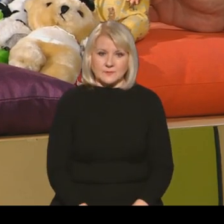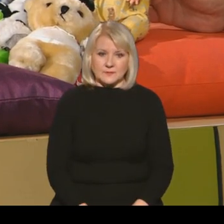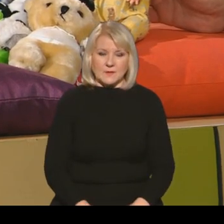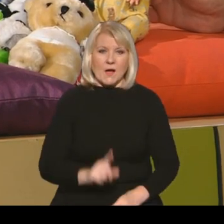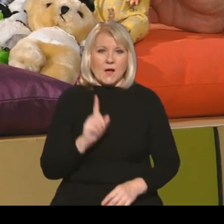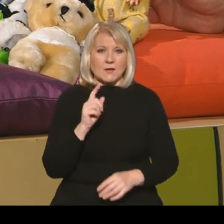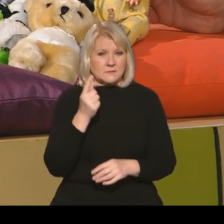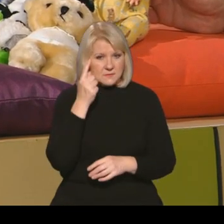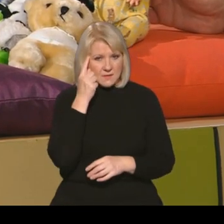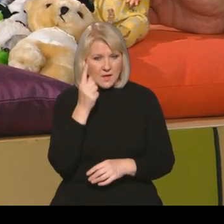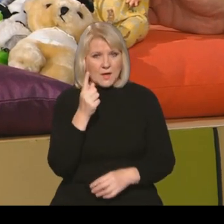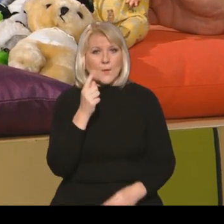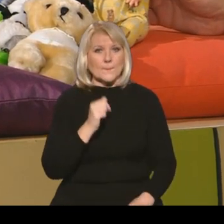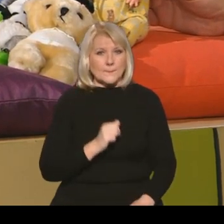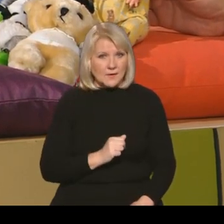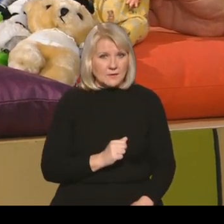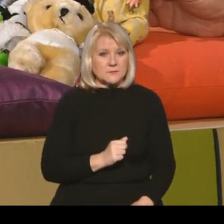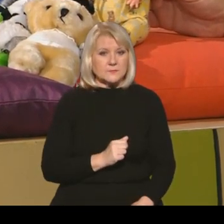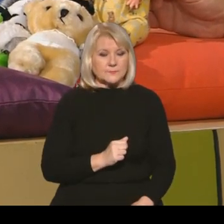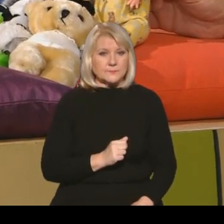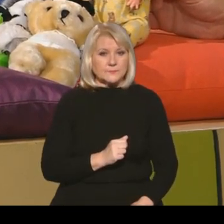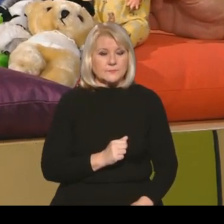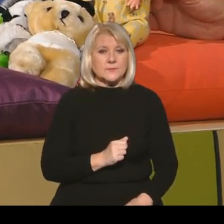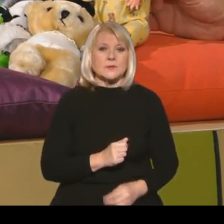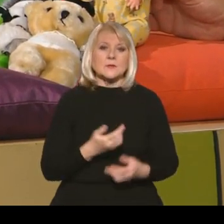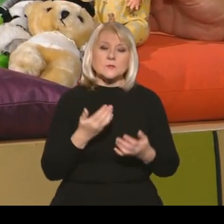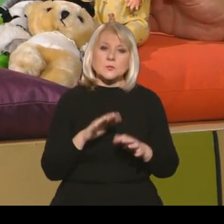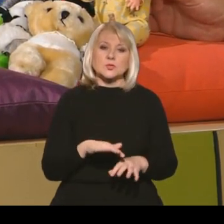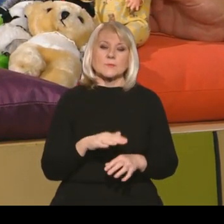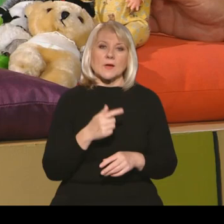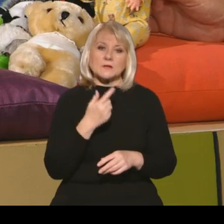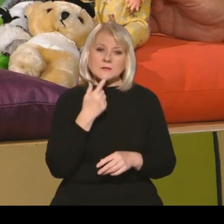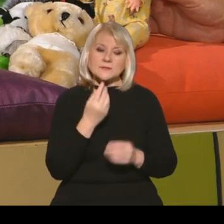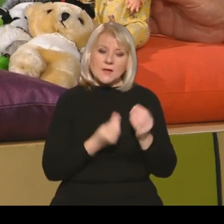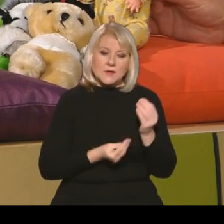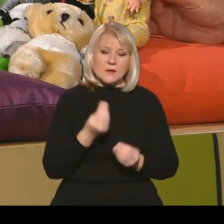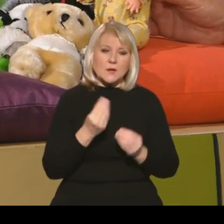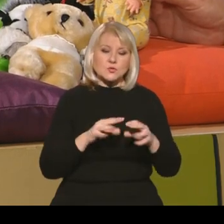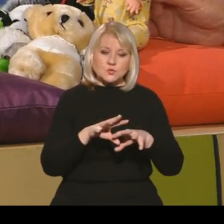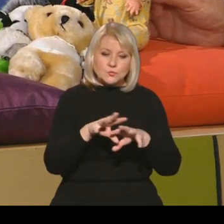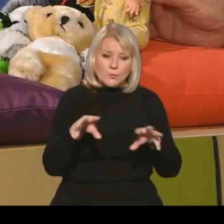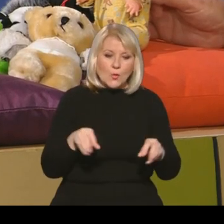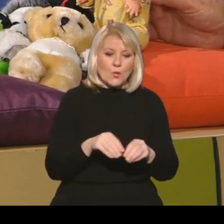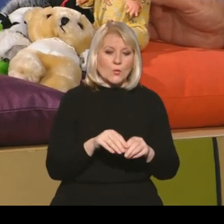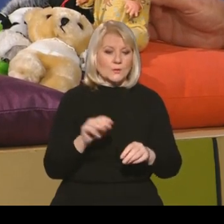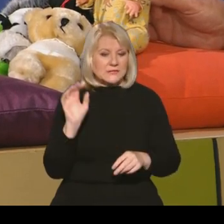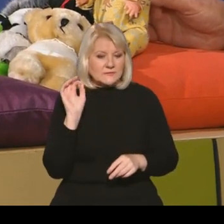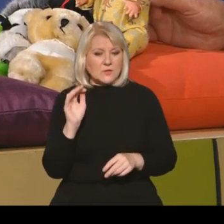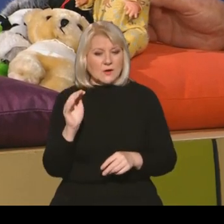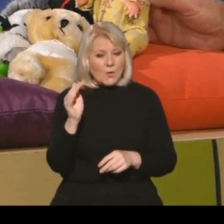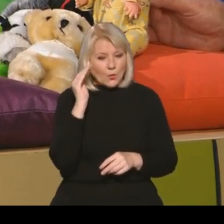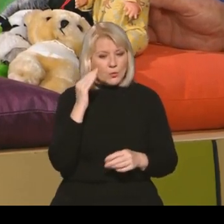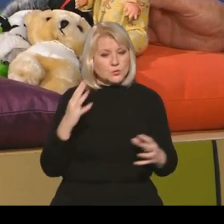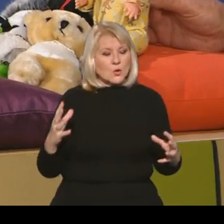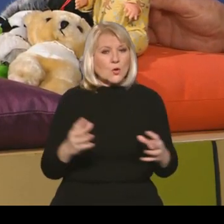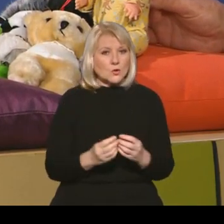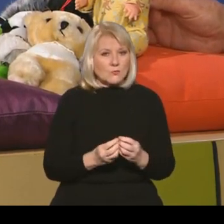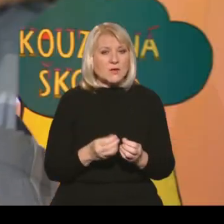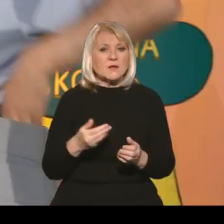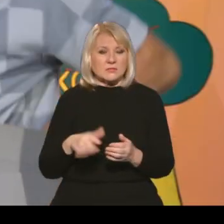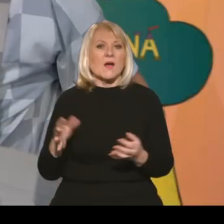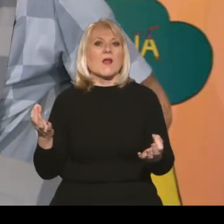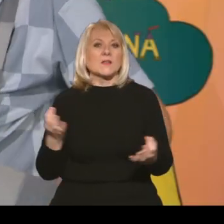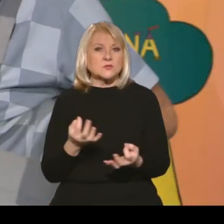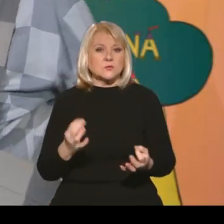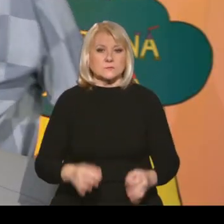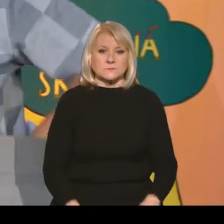mě napadlo. Co když si s tebou budou chtít hrát i holky, i kluci? Co uděláš pak? Tak